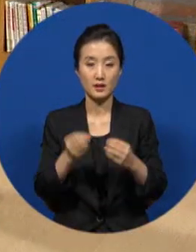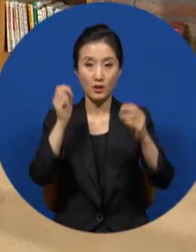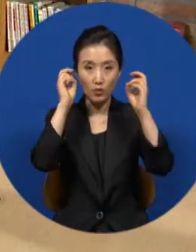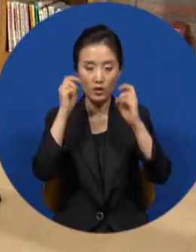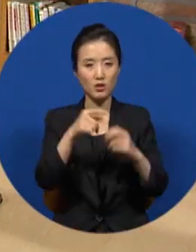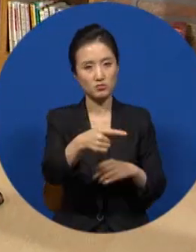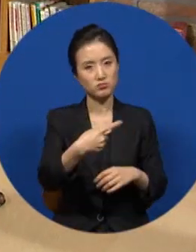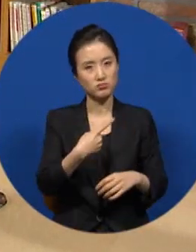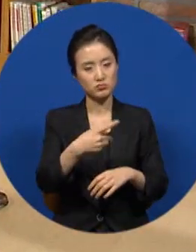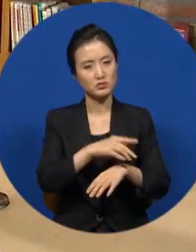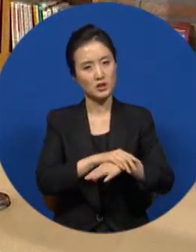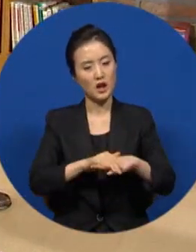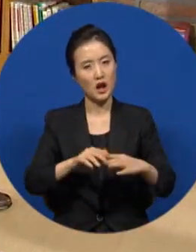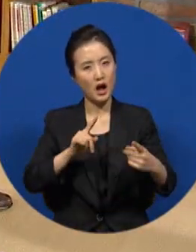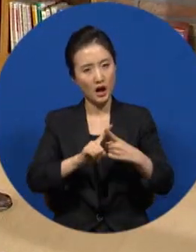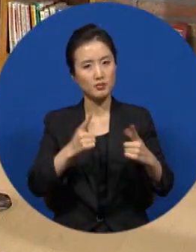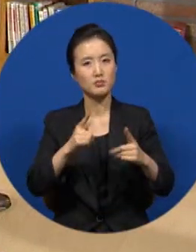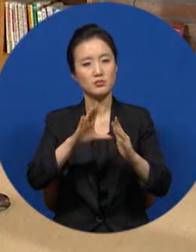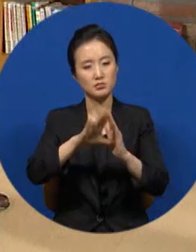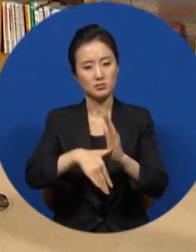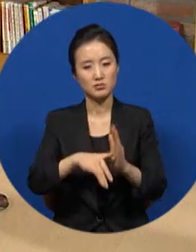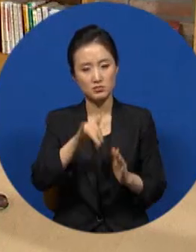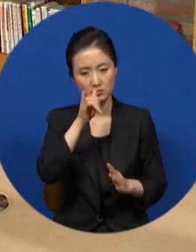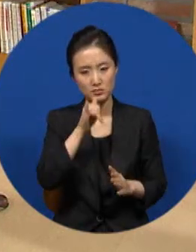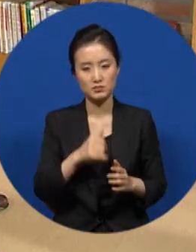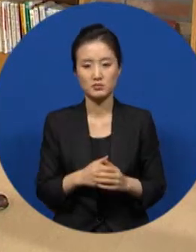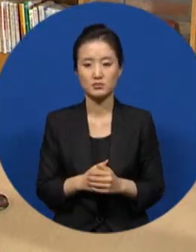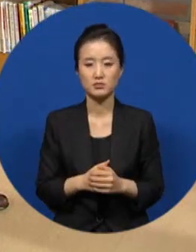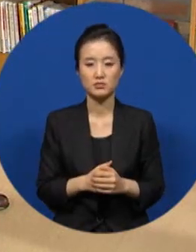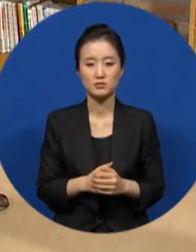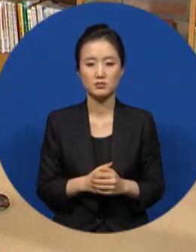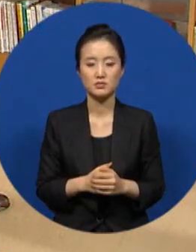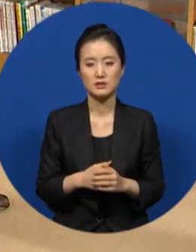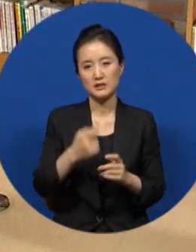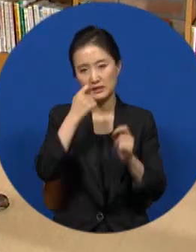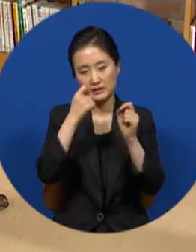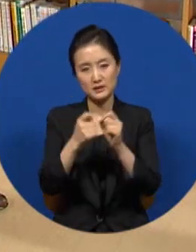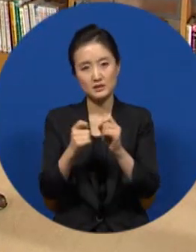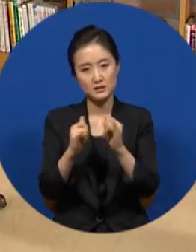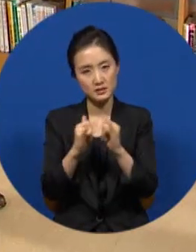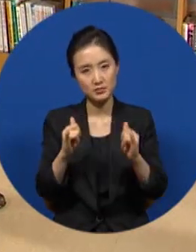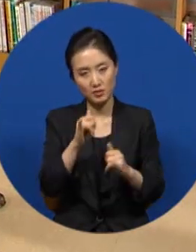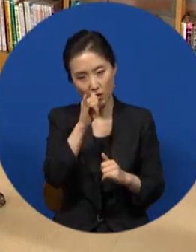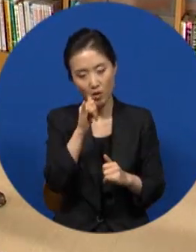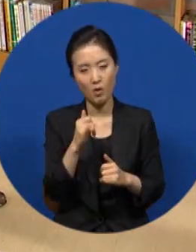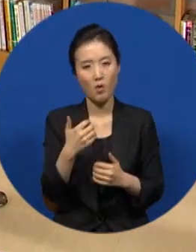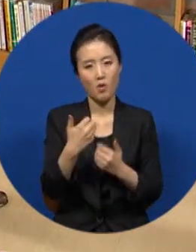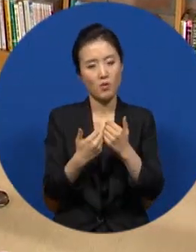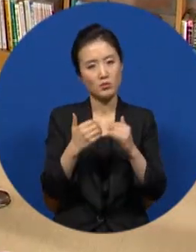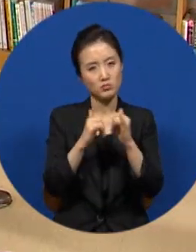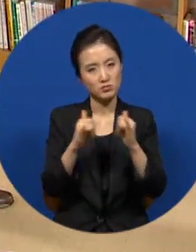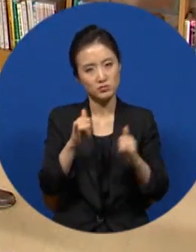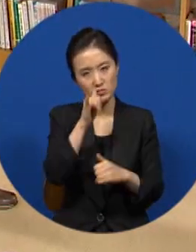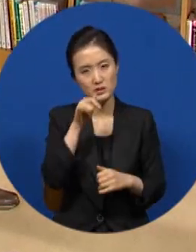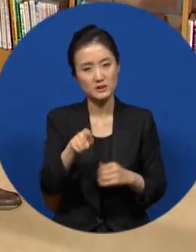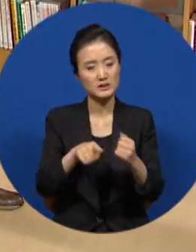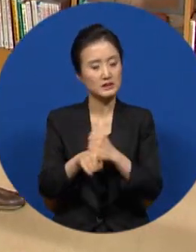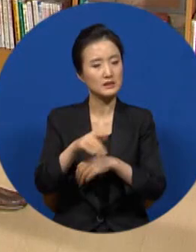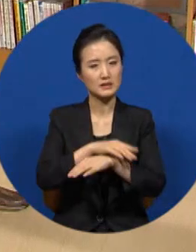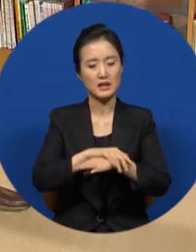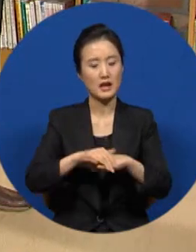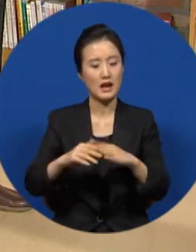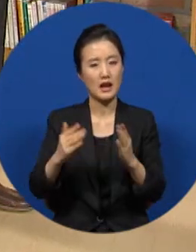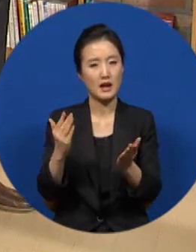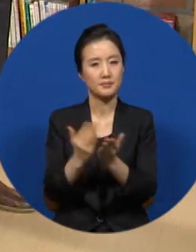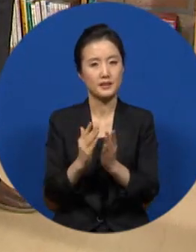나와 잘 맞지 않는 풍토가 있어요. 맞지 않는 사람도 있고 사람끼리도 친한 사람들이 있고 만나면 좀 어색한 사람들이 있어요. 잘 안 통한다 이거지.